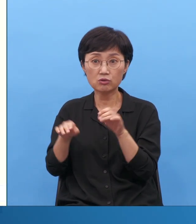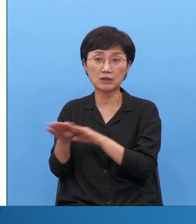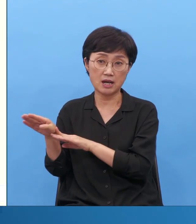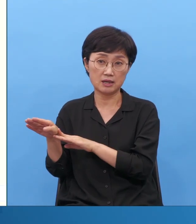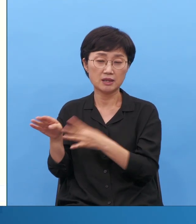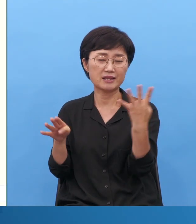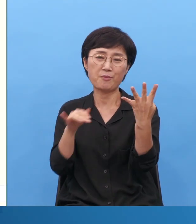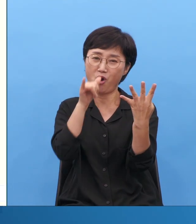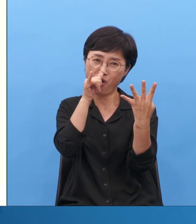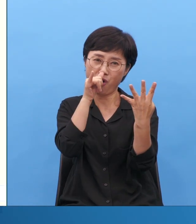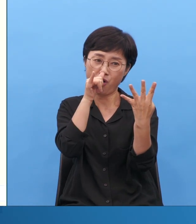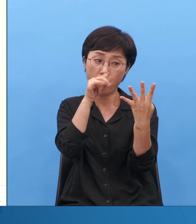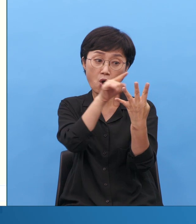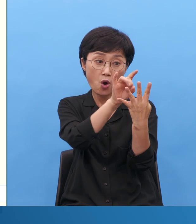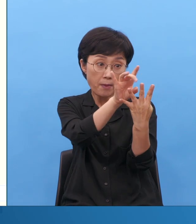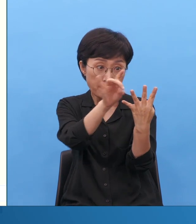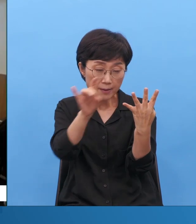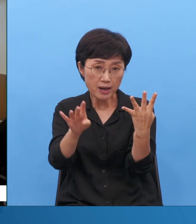열려.